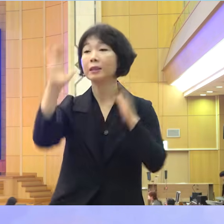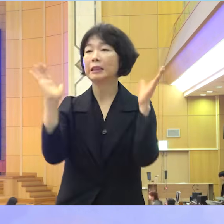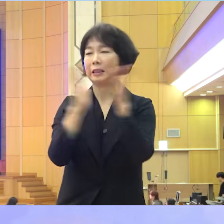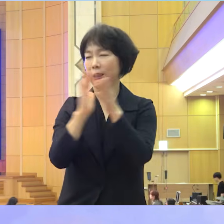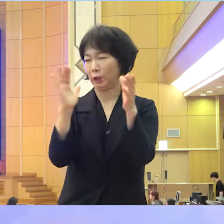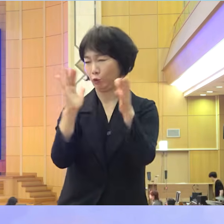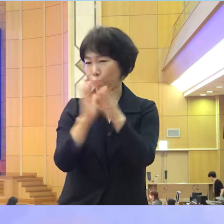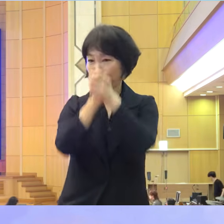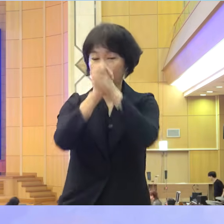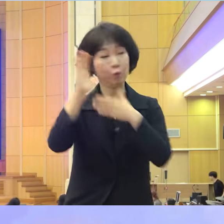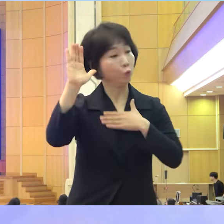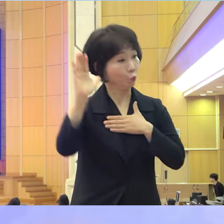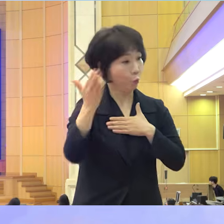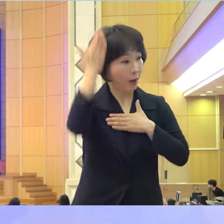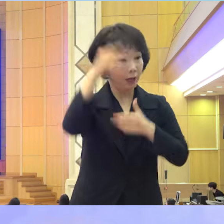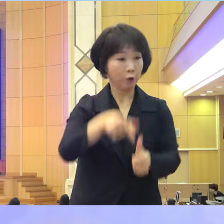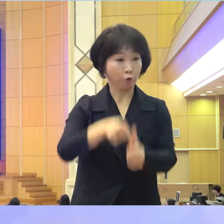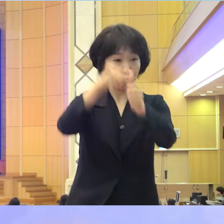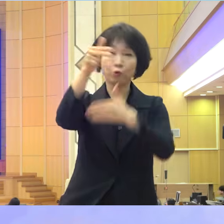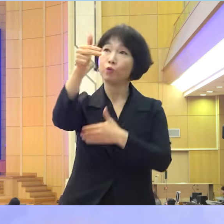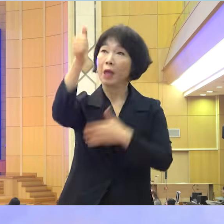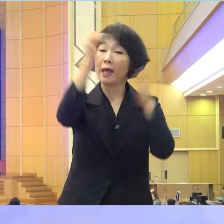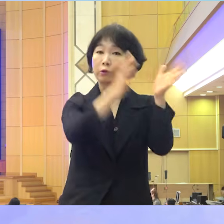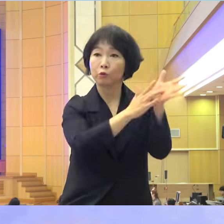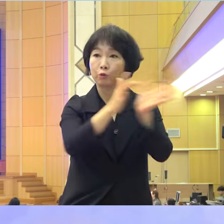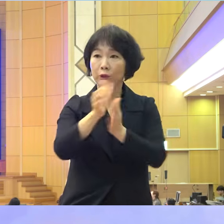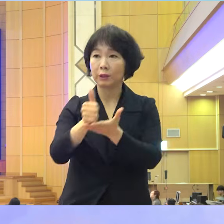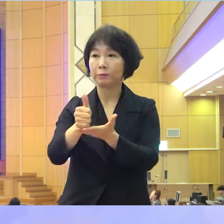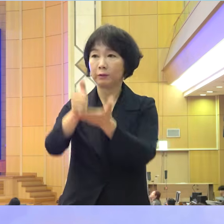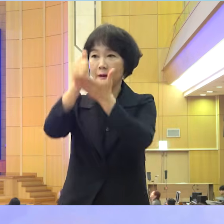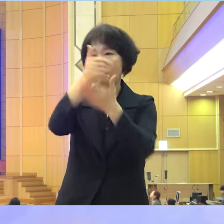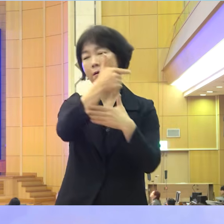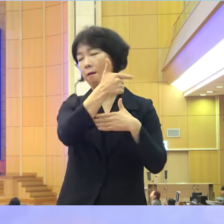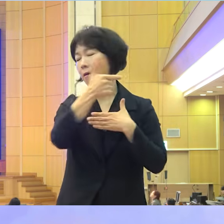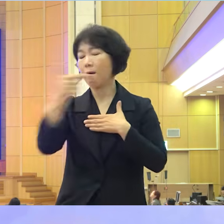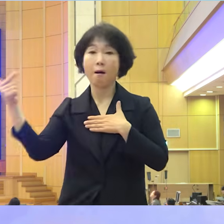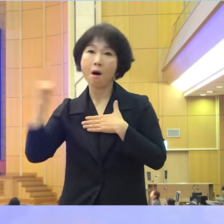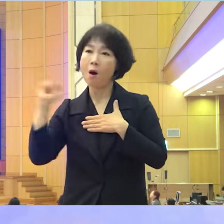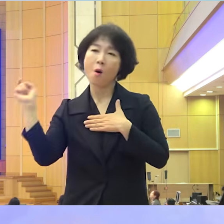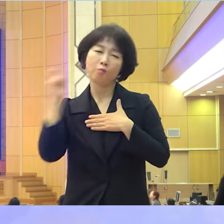사모하는 친구가 되시는 구주 예수님은